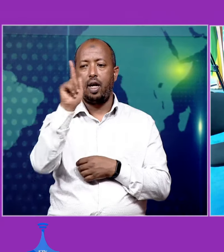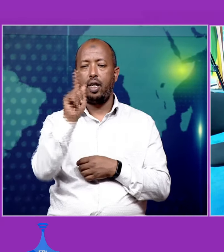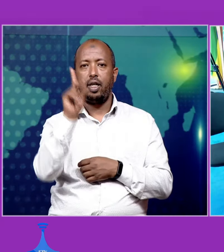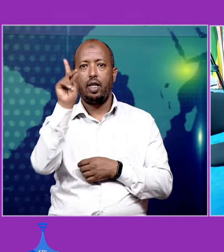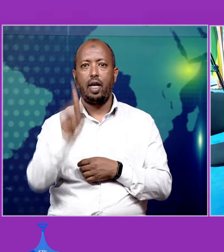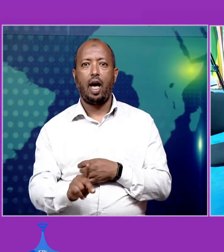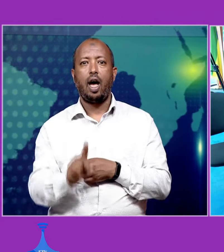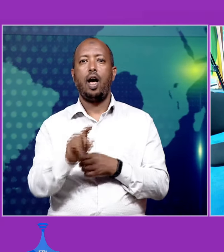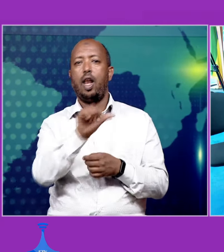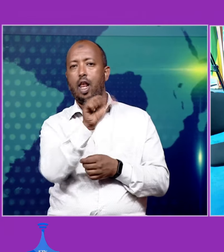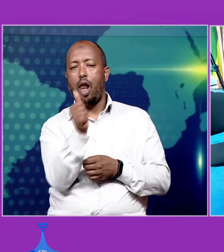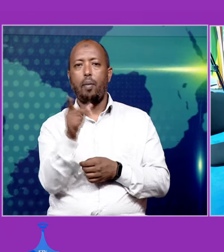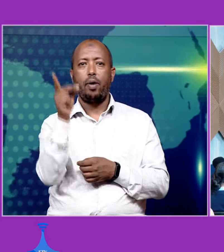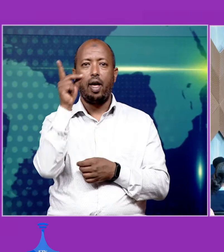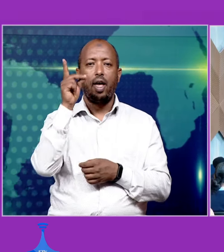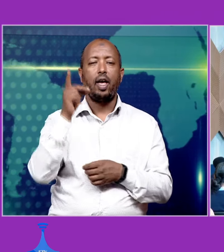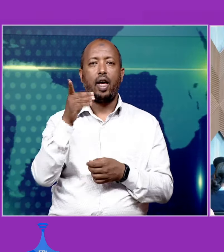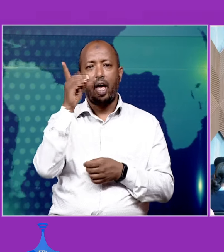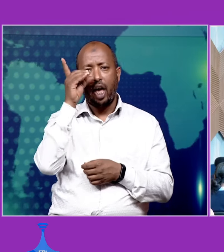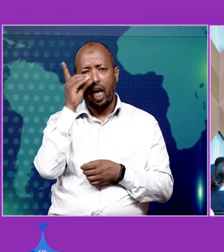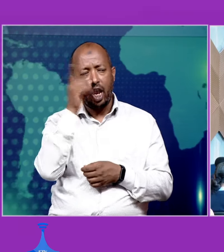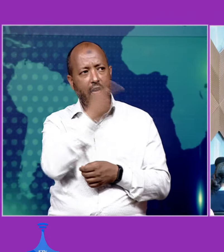ኬንያ ከተሞች ሁሉ